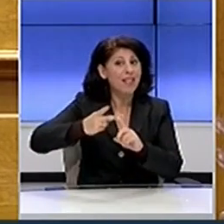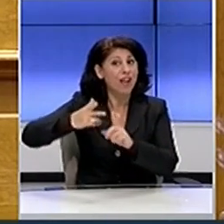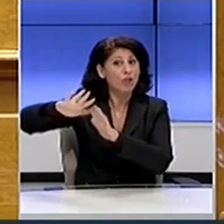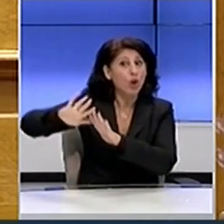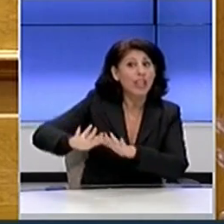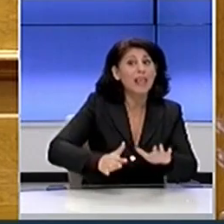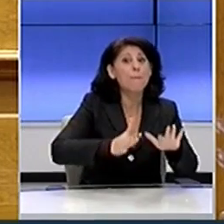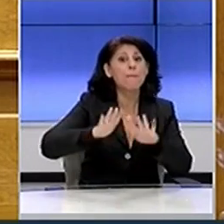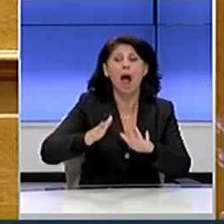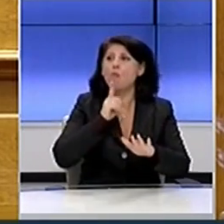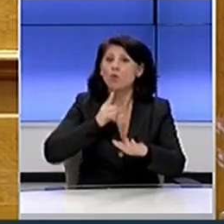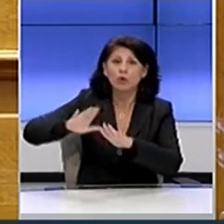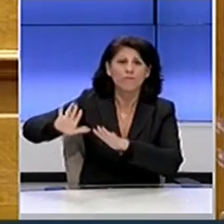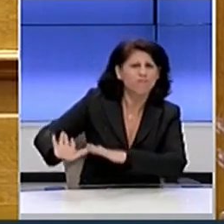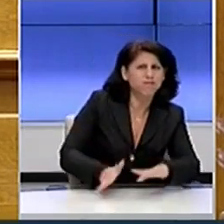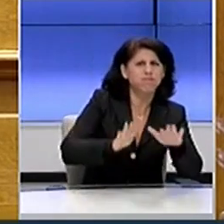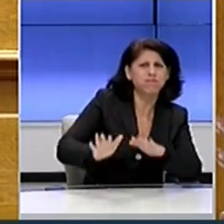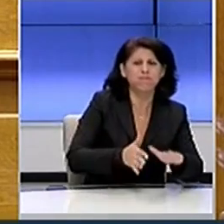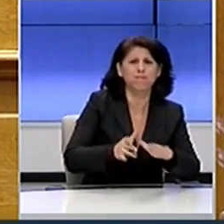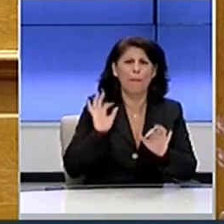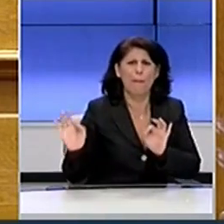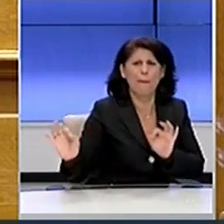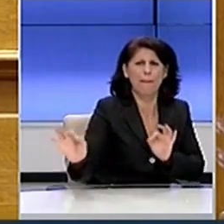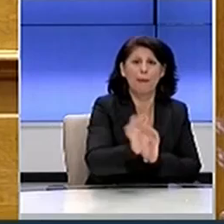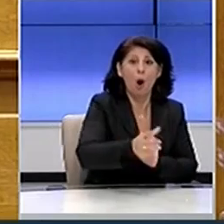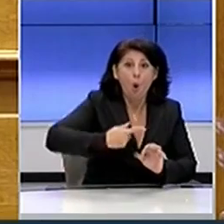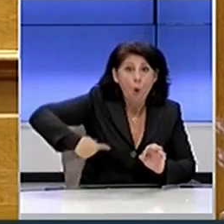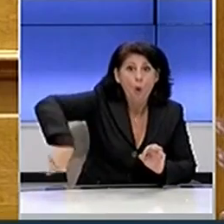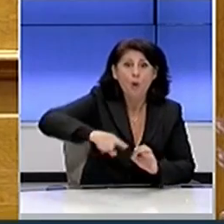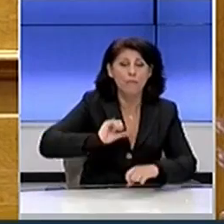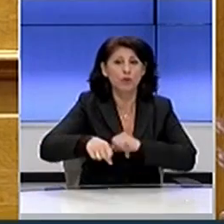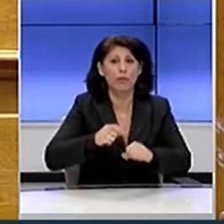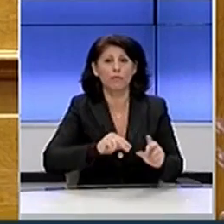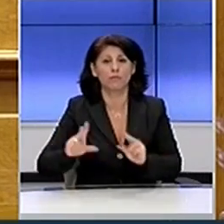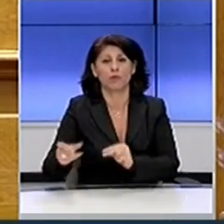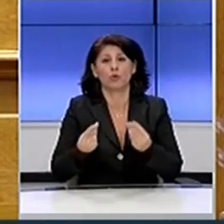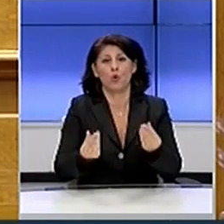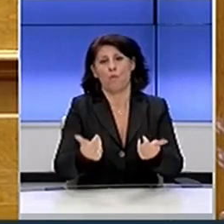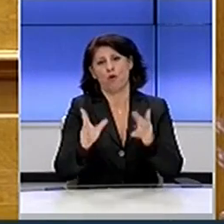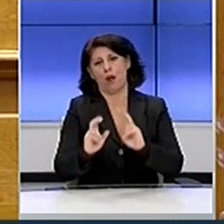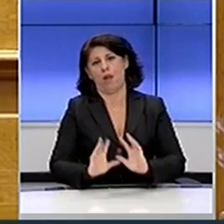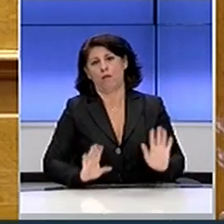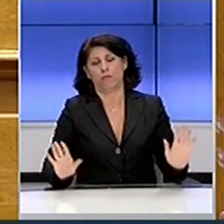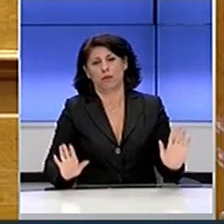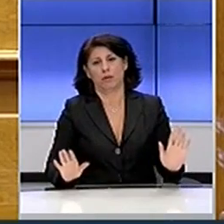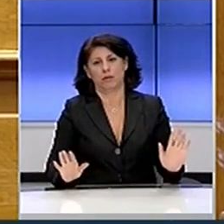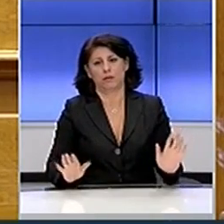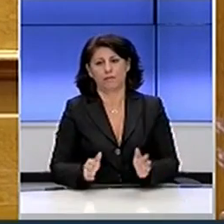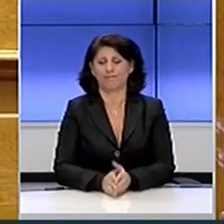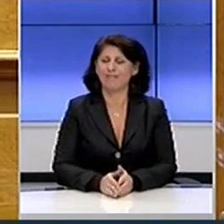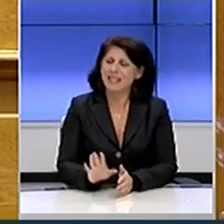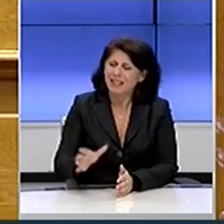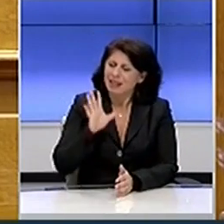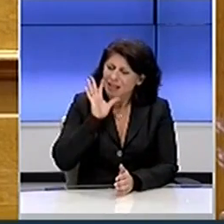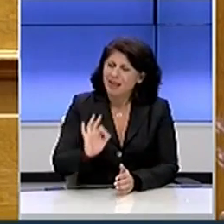κύμα πανδημίας το οποίο προσπαθούμε όλοι με τον ίδιο τρόπο να ελέγξουμε. Δεν θέλω,